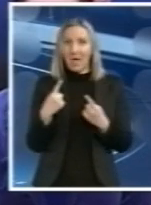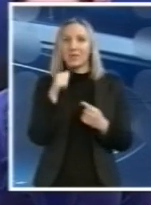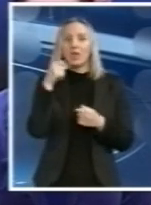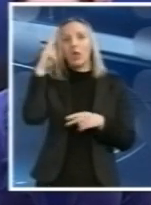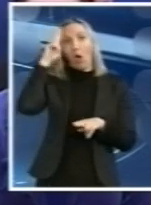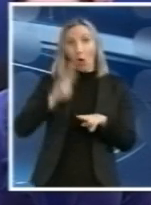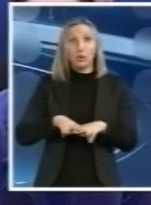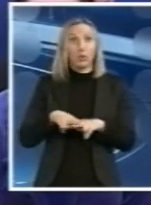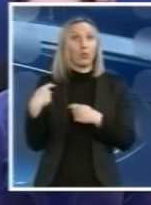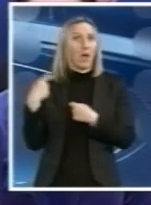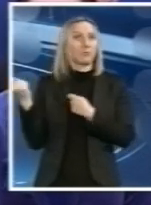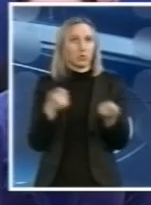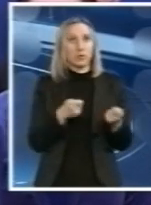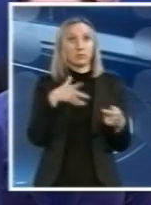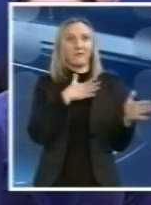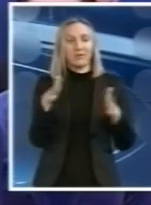vanrednog stanja